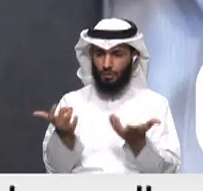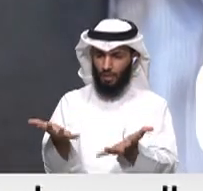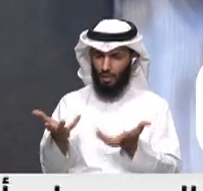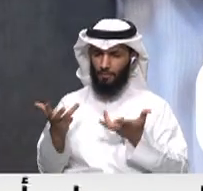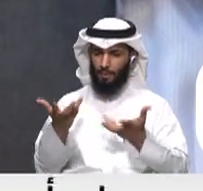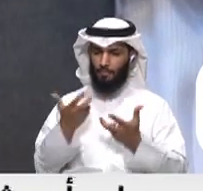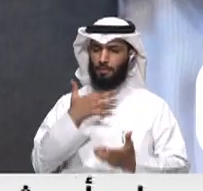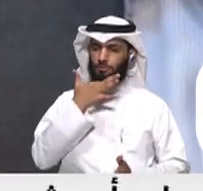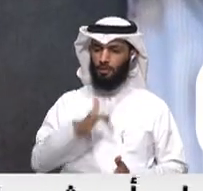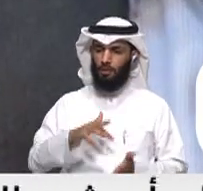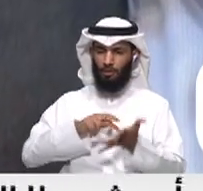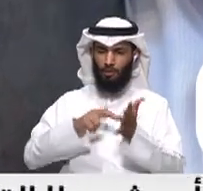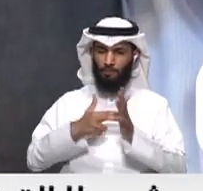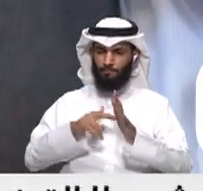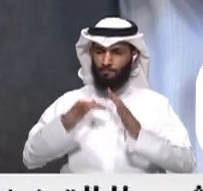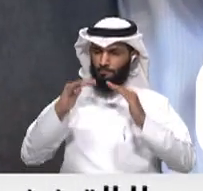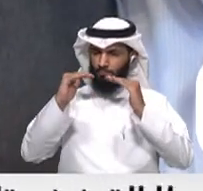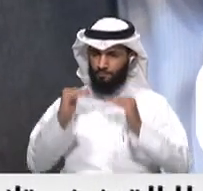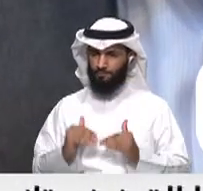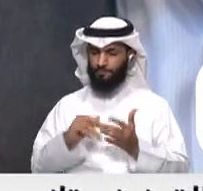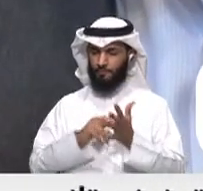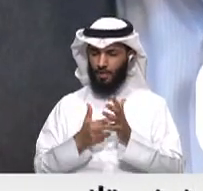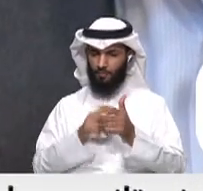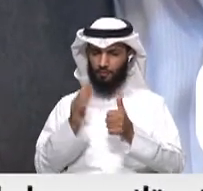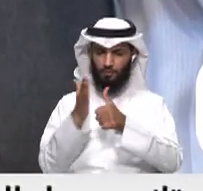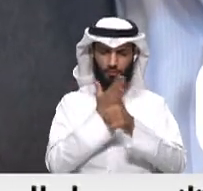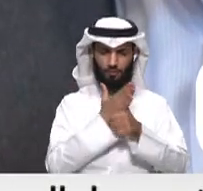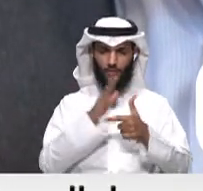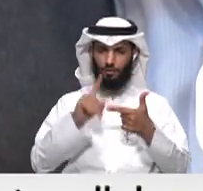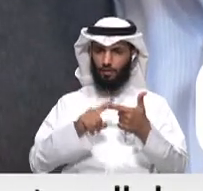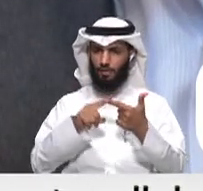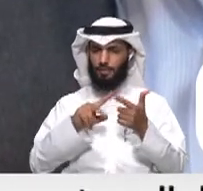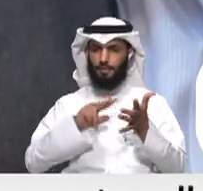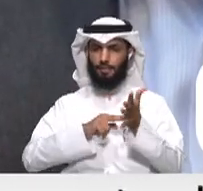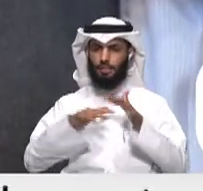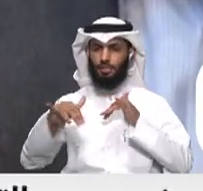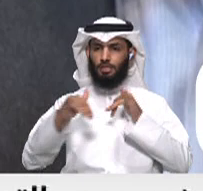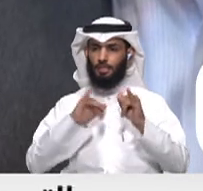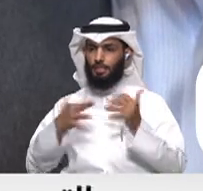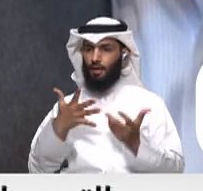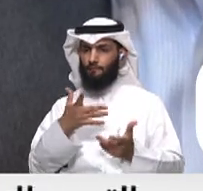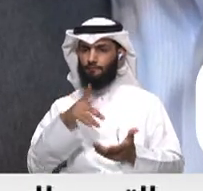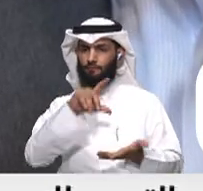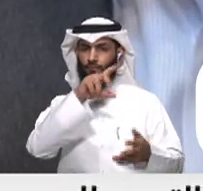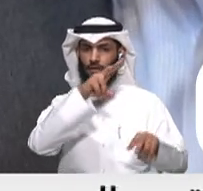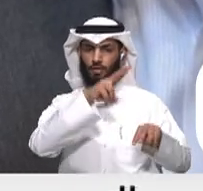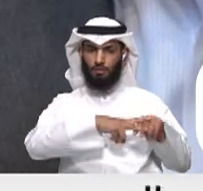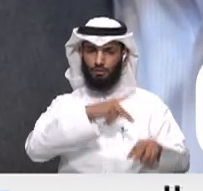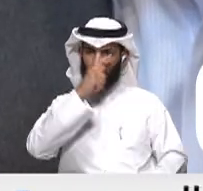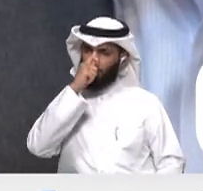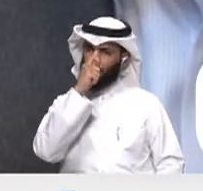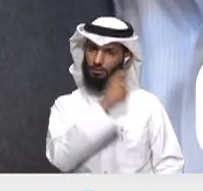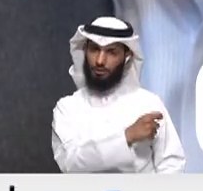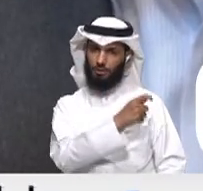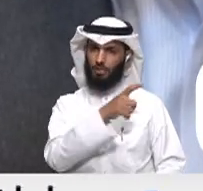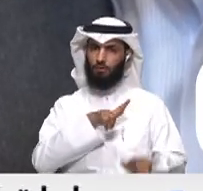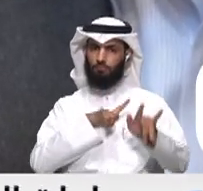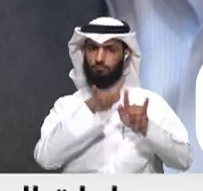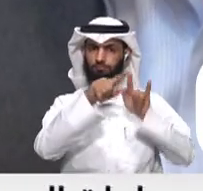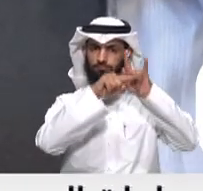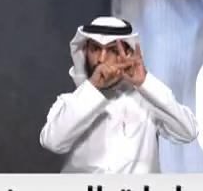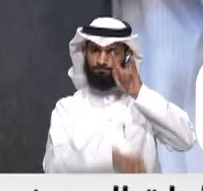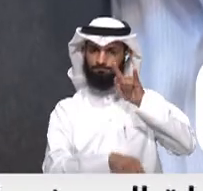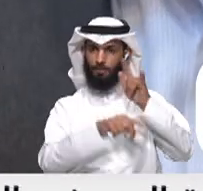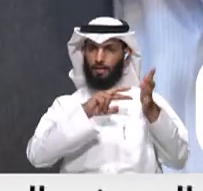الإسرائيلي وتقييم الخيارات التي يمكن أن ترد بها إيران في على العمق